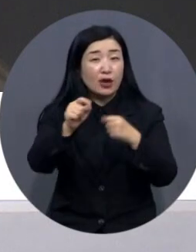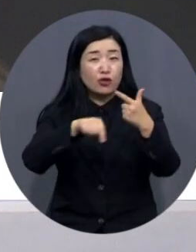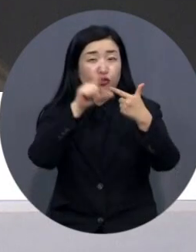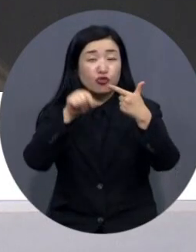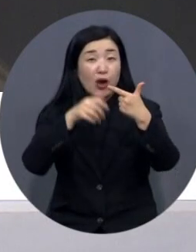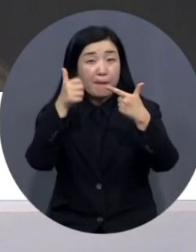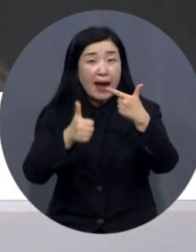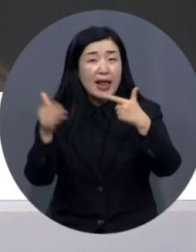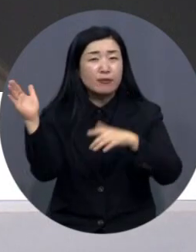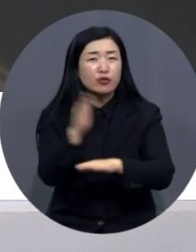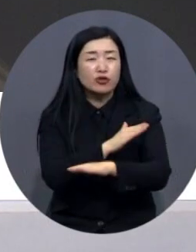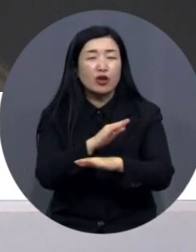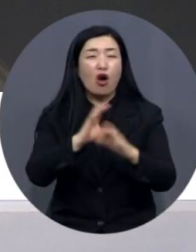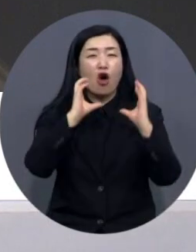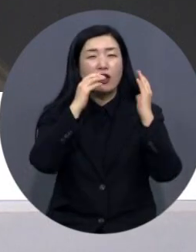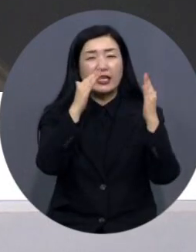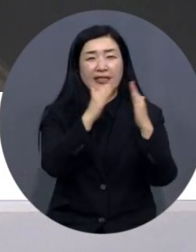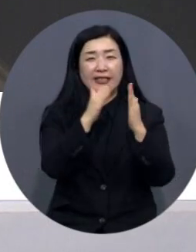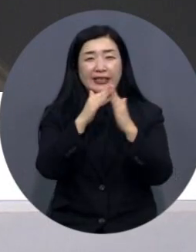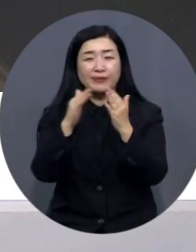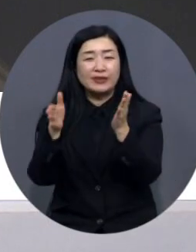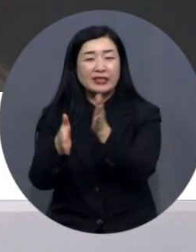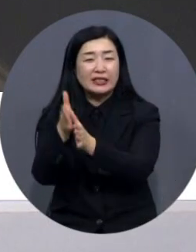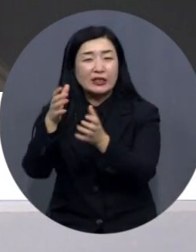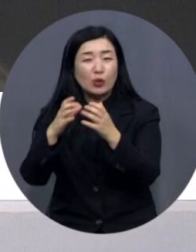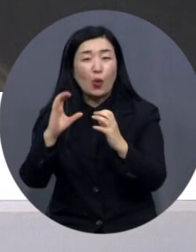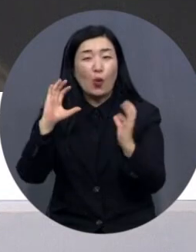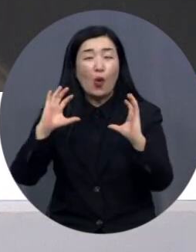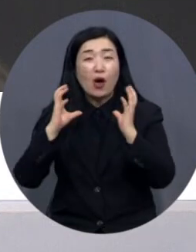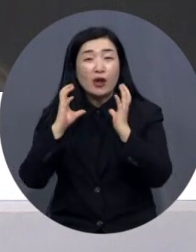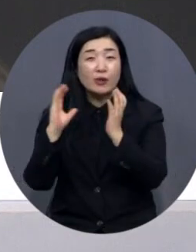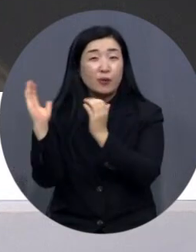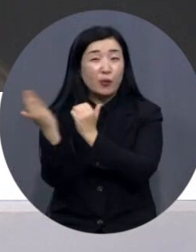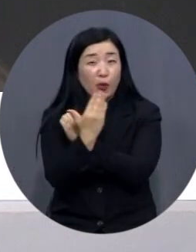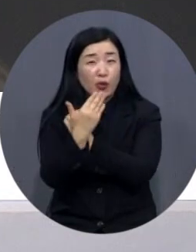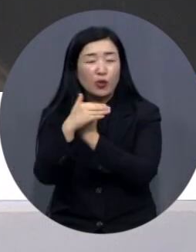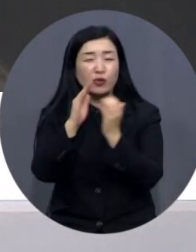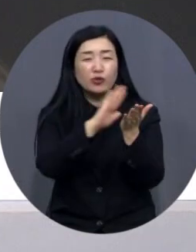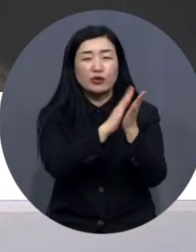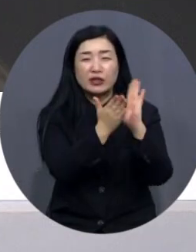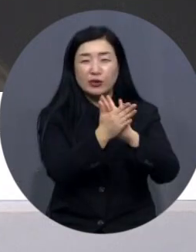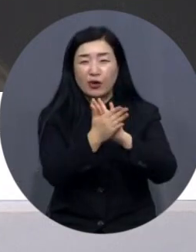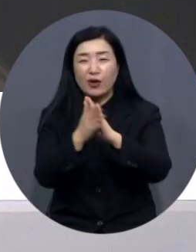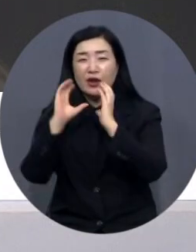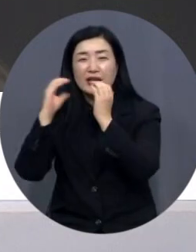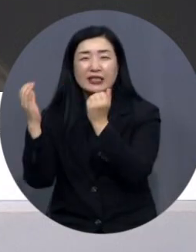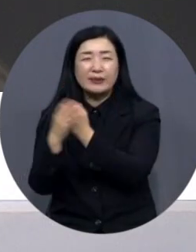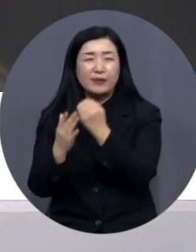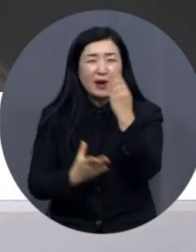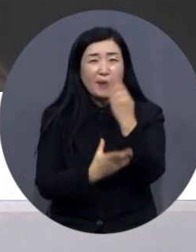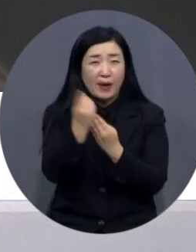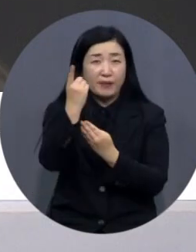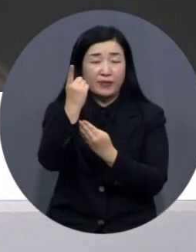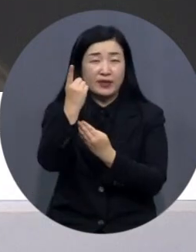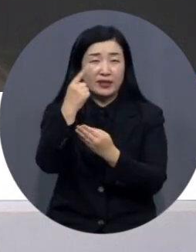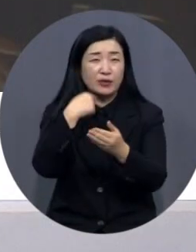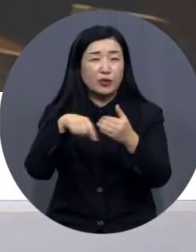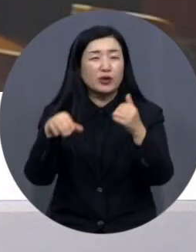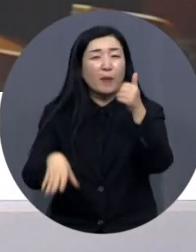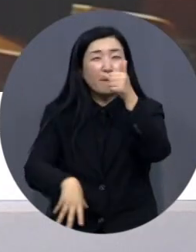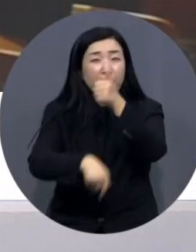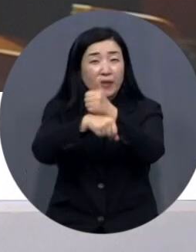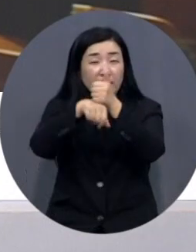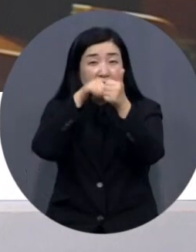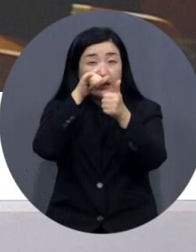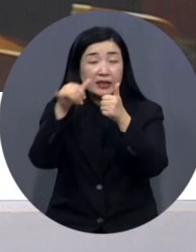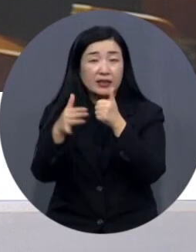말부터 어린이집 등 시도가 맡아온 영유아 보육 업무가 시도교육청으로 일어나되는데요.